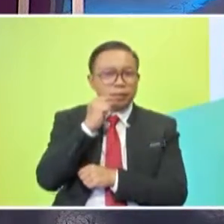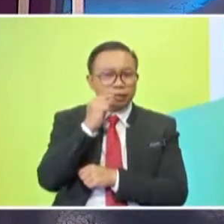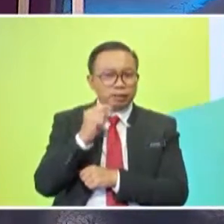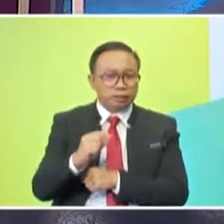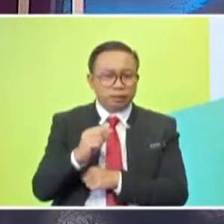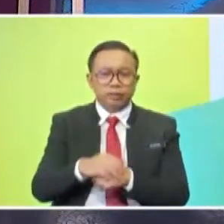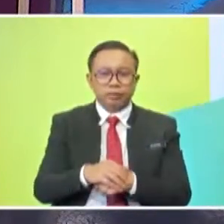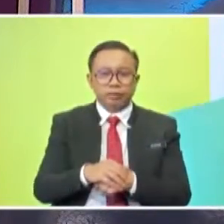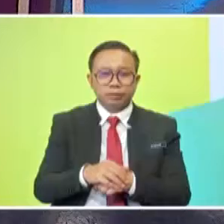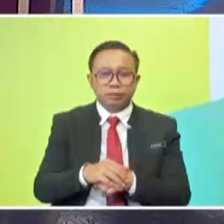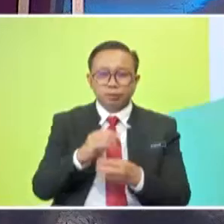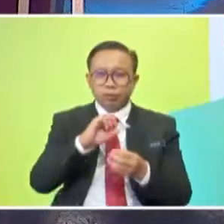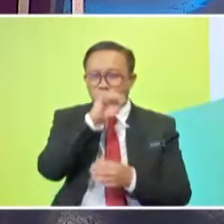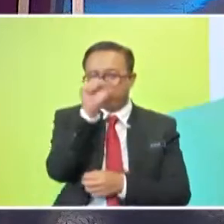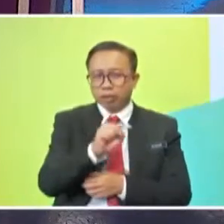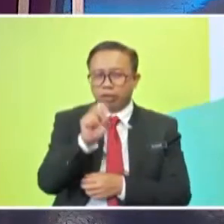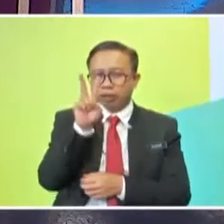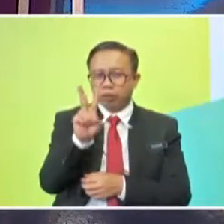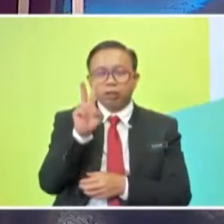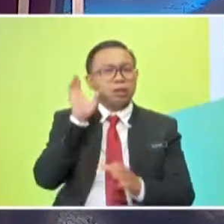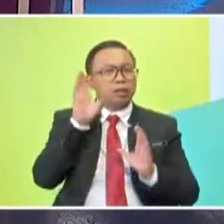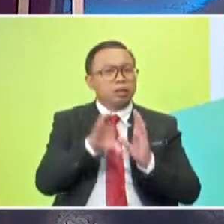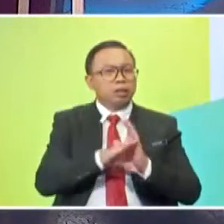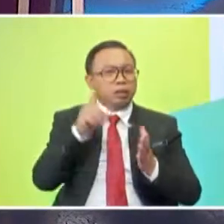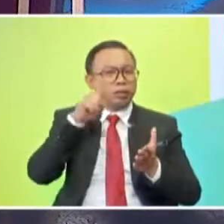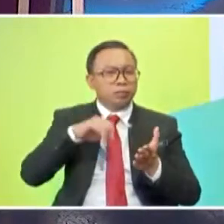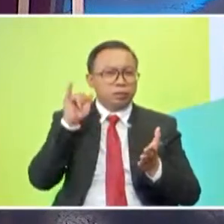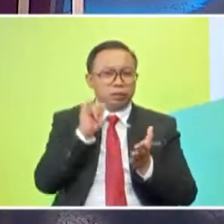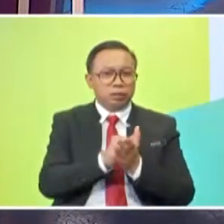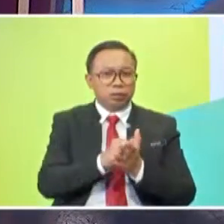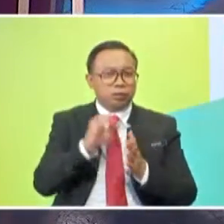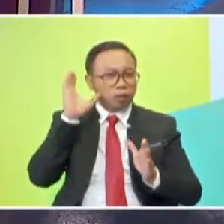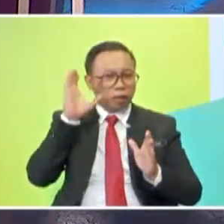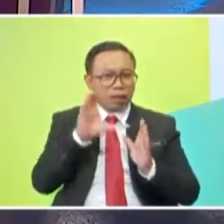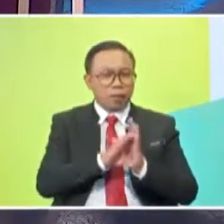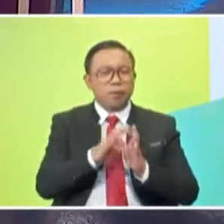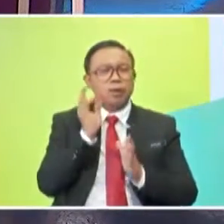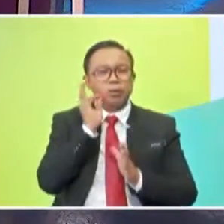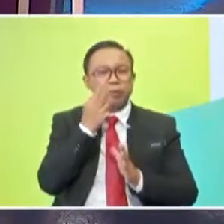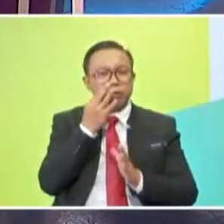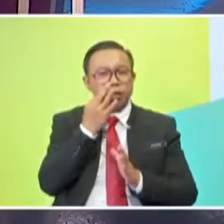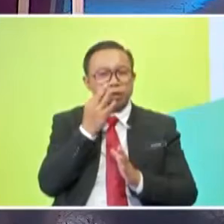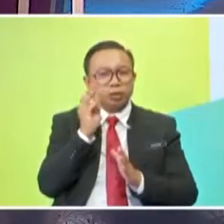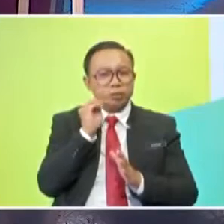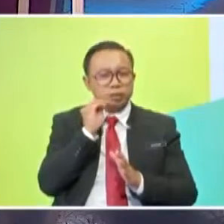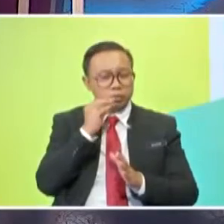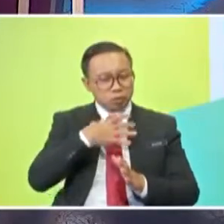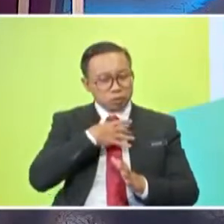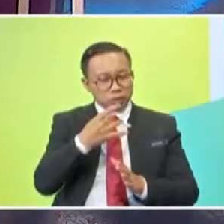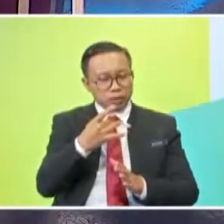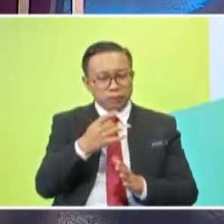soalan kedua soalnya yang ke-20 apa tuh Wow ini gambar buah kegemaran Mira Diego